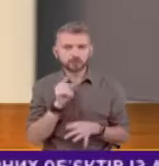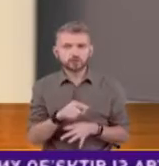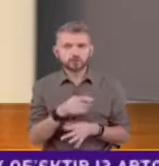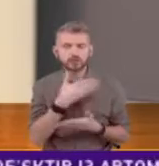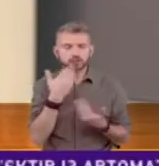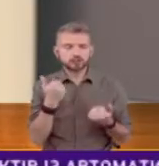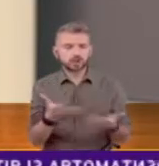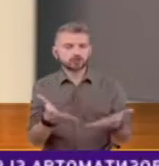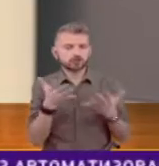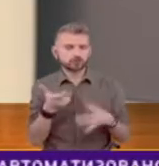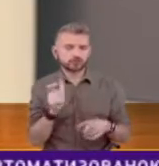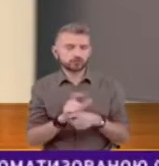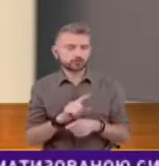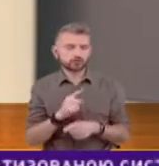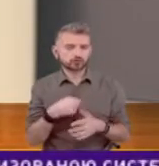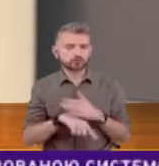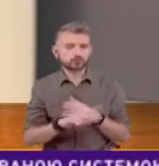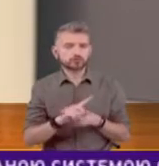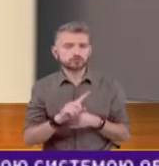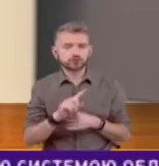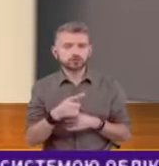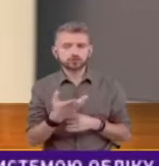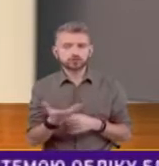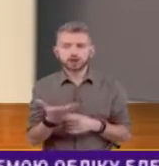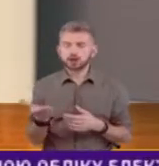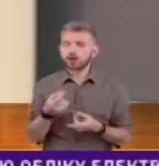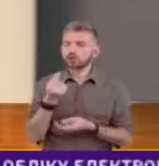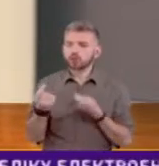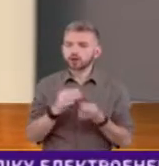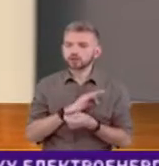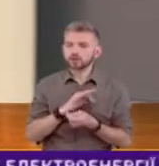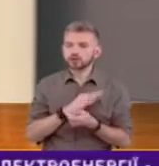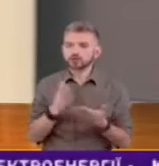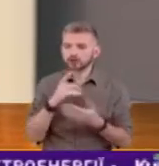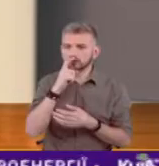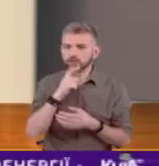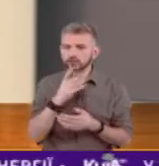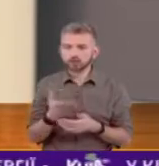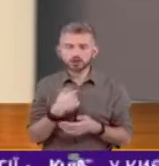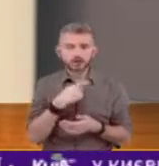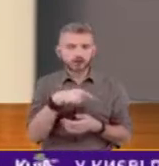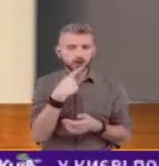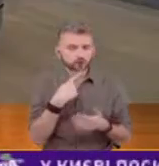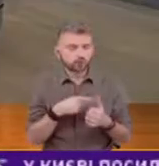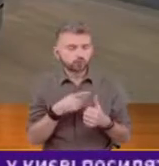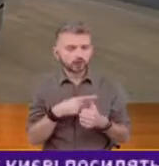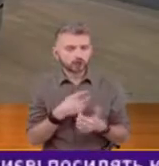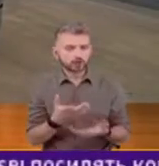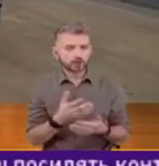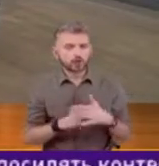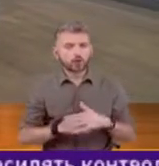має чіткості, дуже по чому, тому що... Так, поясніть, які нюанси саме юридичні, не є зрозумілими. Я ж кажу, ну, по-перше,